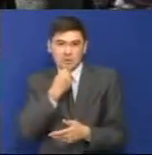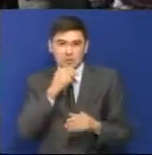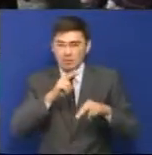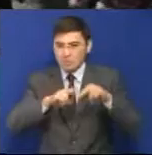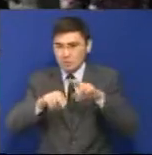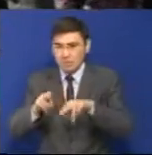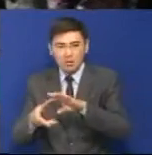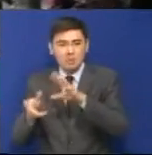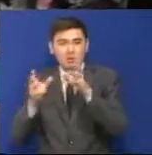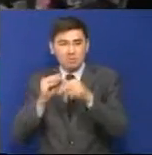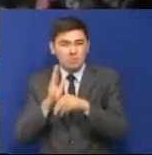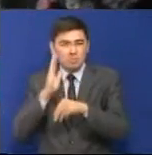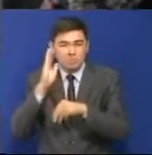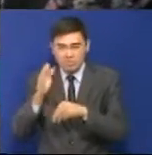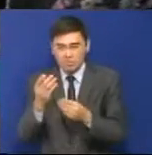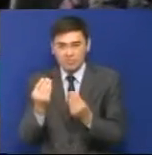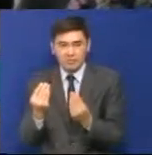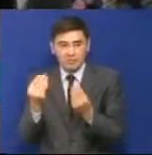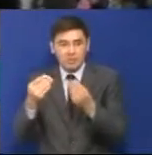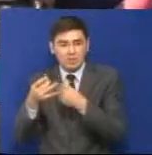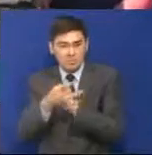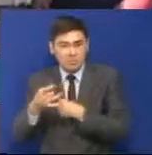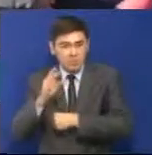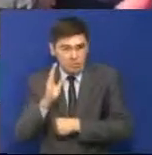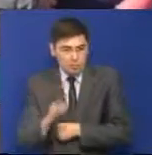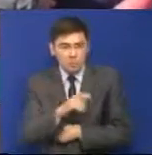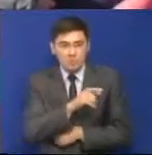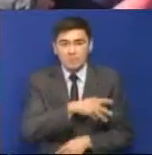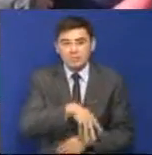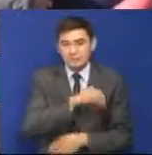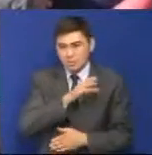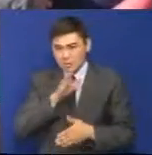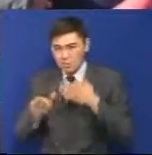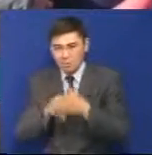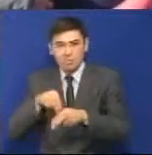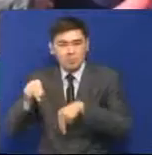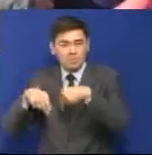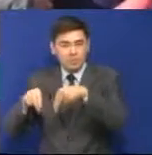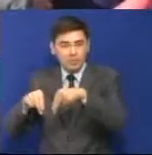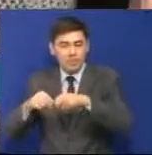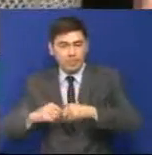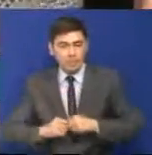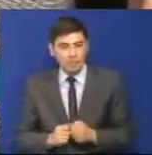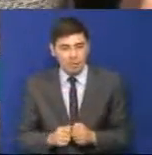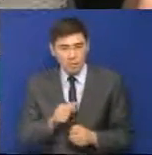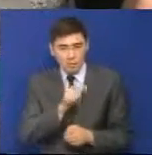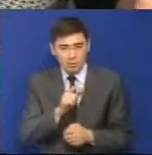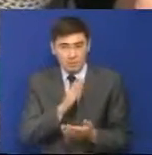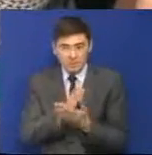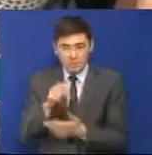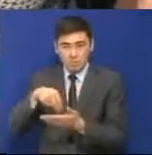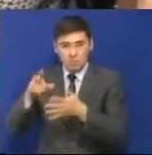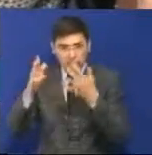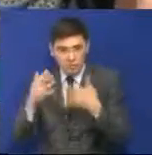оның болашағының зор екендігінен хабар беріп, баспана сатып алуда тартымды етеді. Жергілікті тұрғындармен болған кездесуде